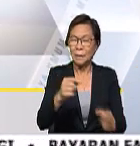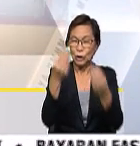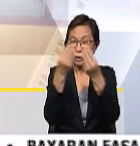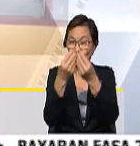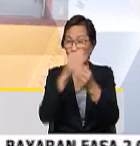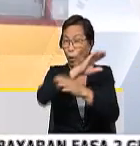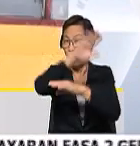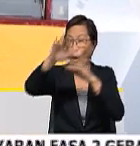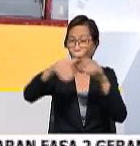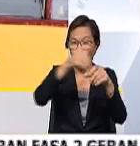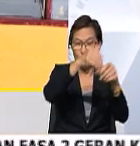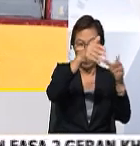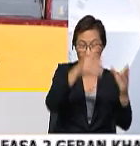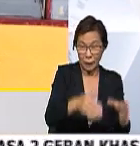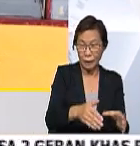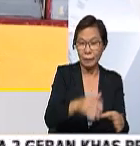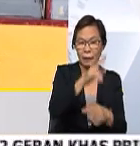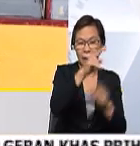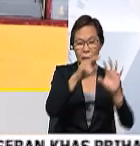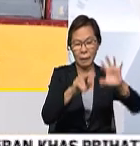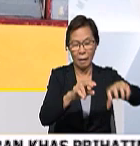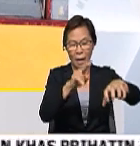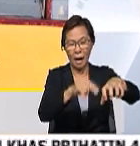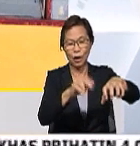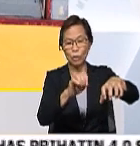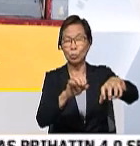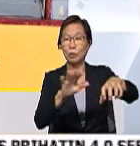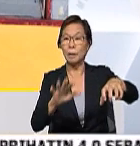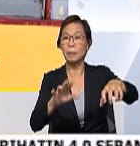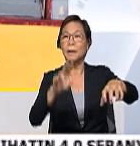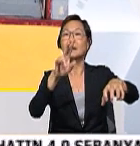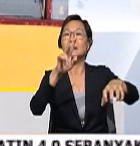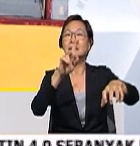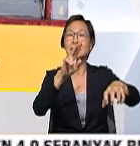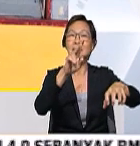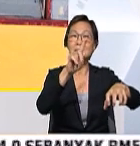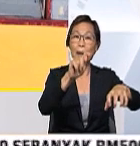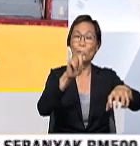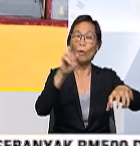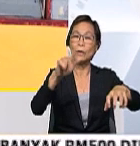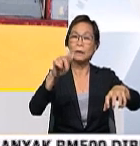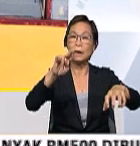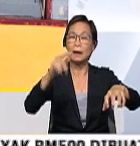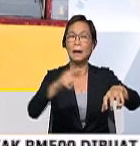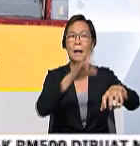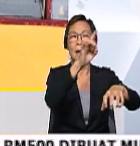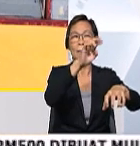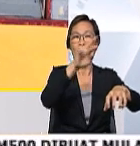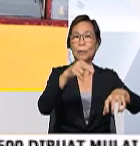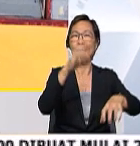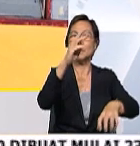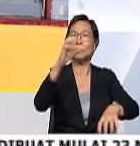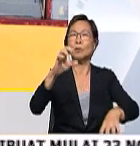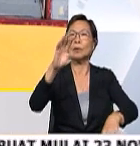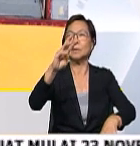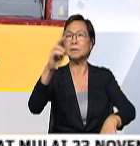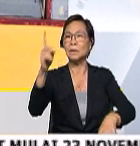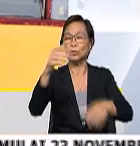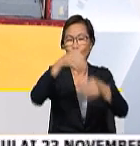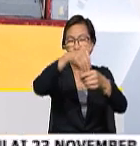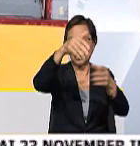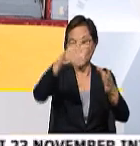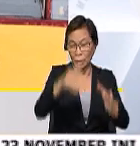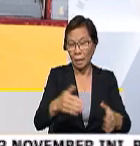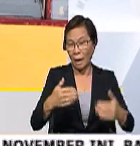jumlah keseluruhan pengundi di kawasan N05 Tabuh Nanning adalah seramai 8,661 pengundi